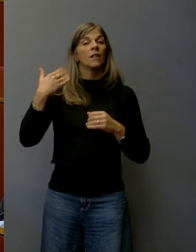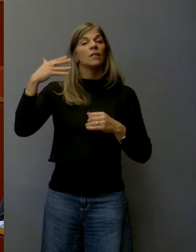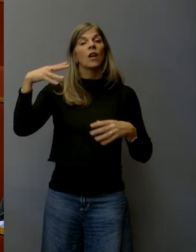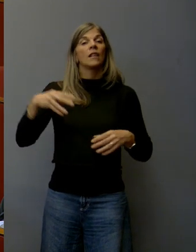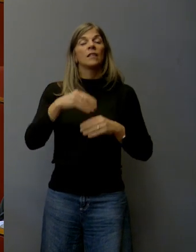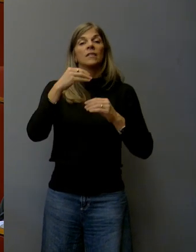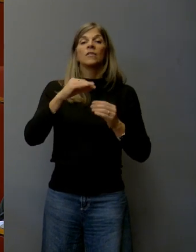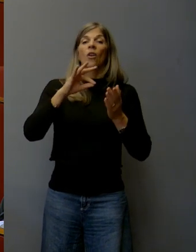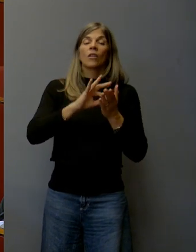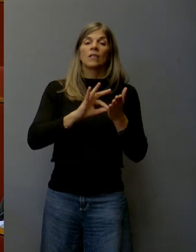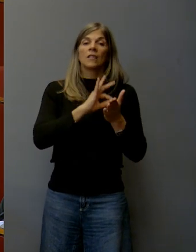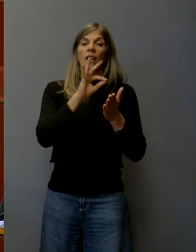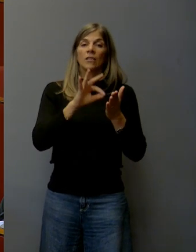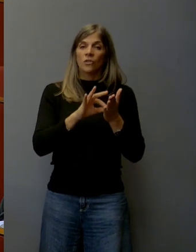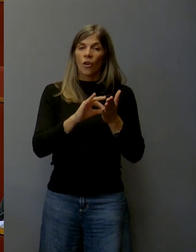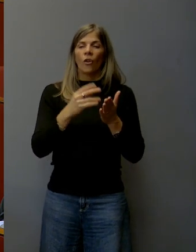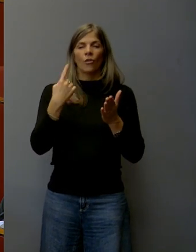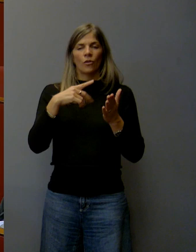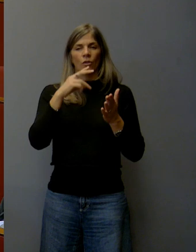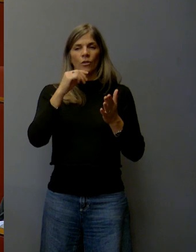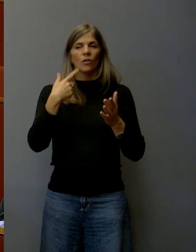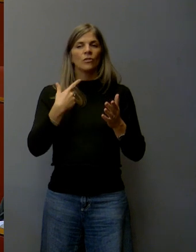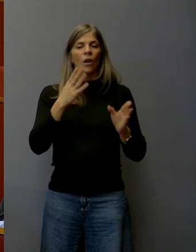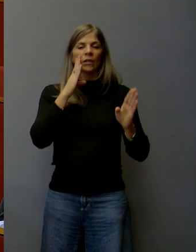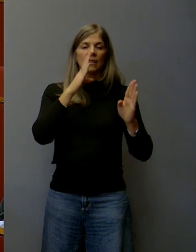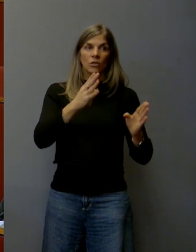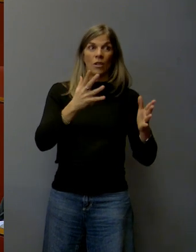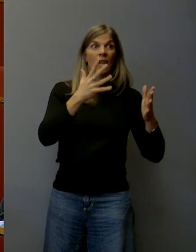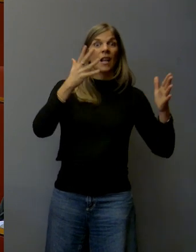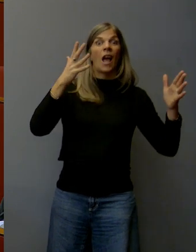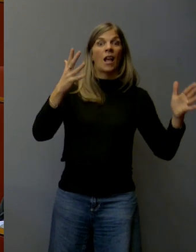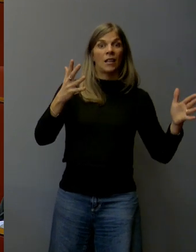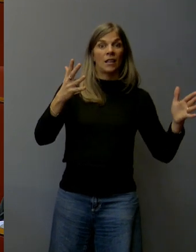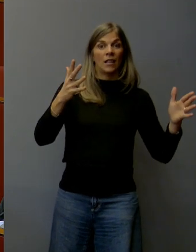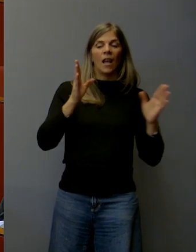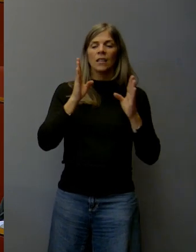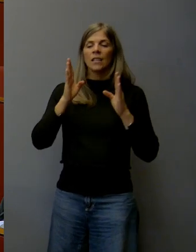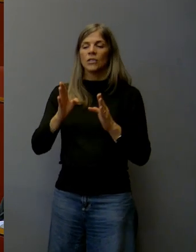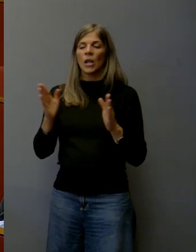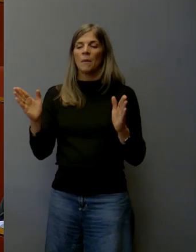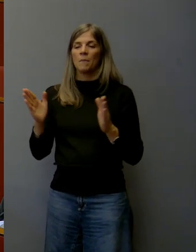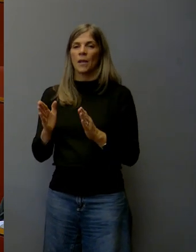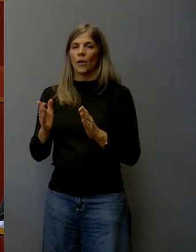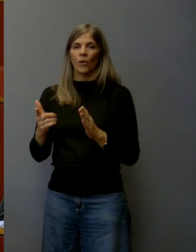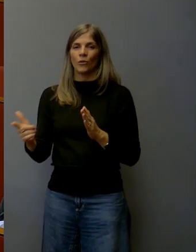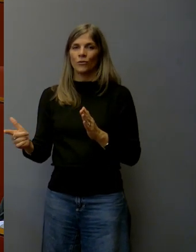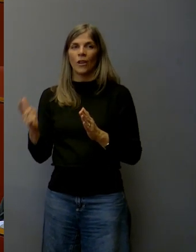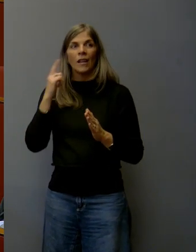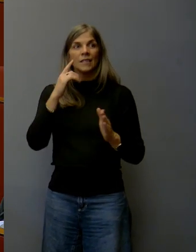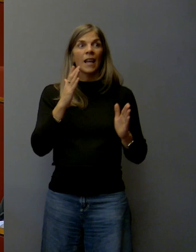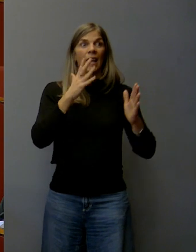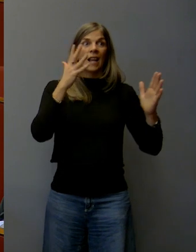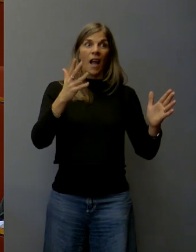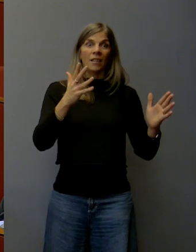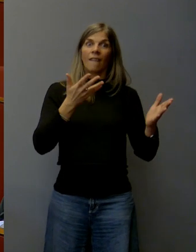sugli ordini del giorno c'è un'attenzione al grande e un'attenzione al piccolo tutto ciò che non ha grande non ha grande evento